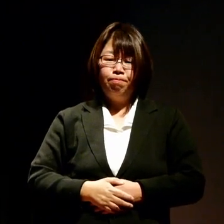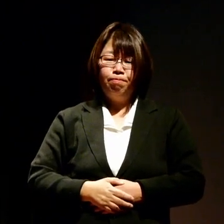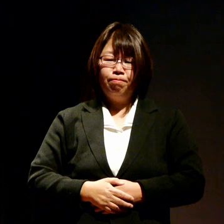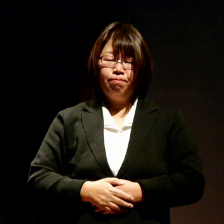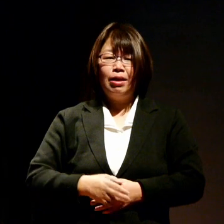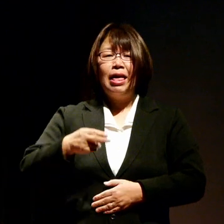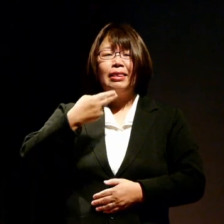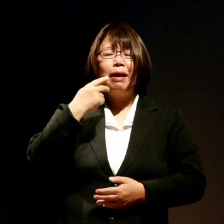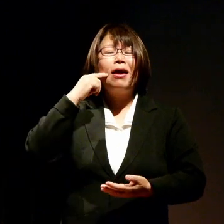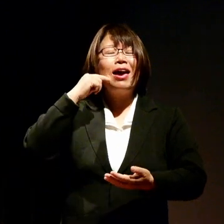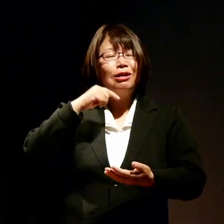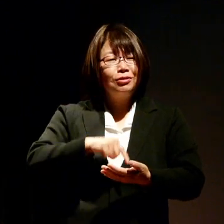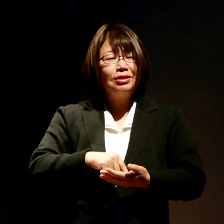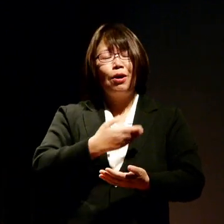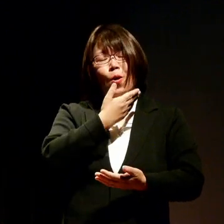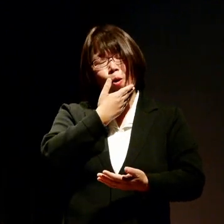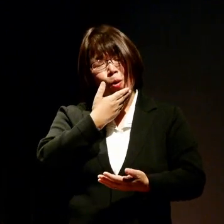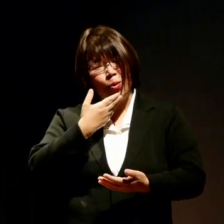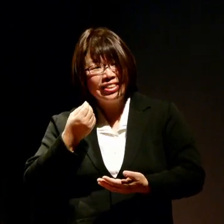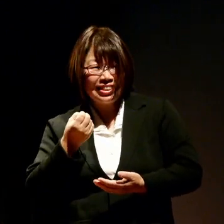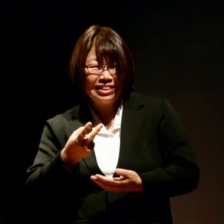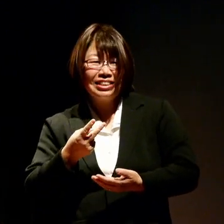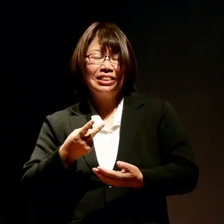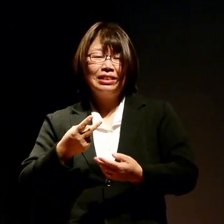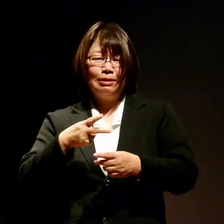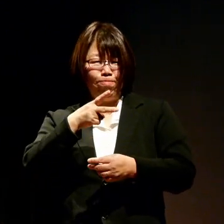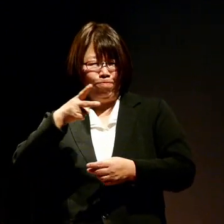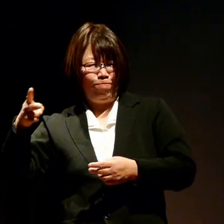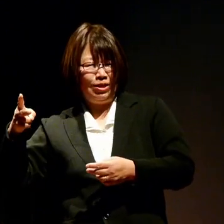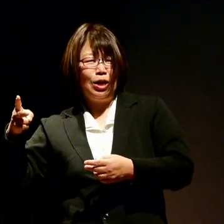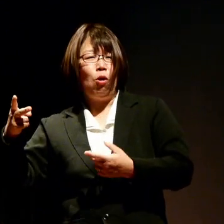食べやすさ、おいしさイコールです。